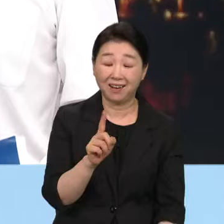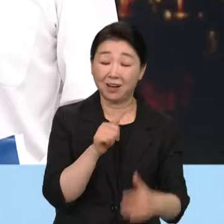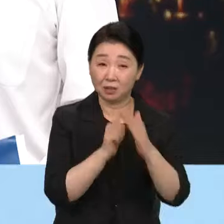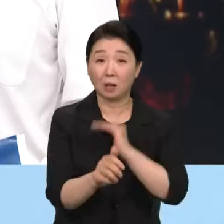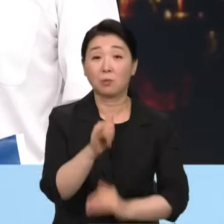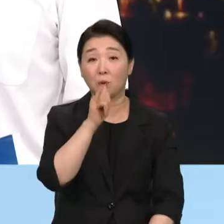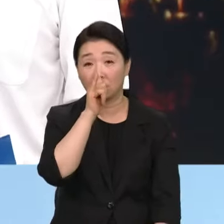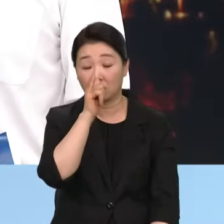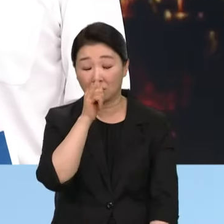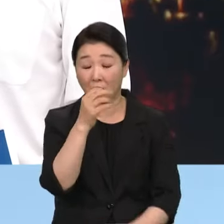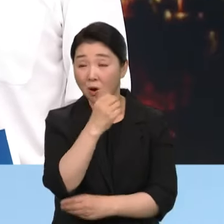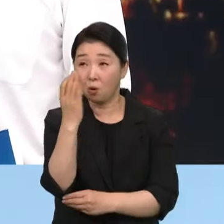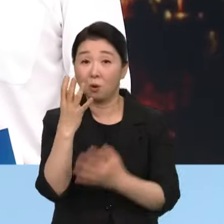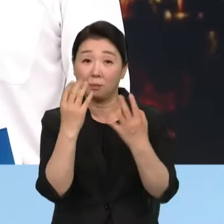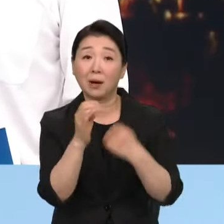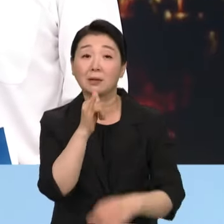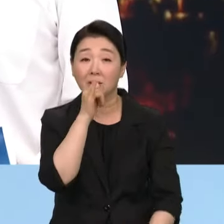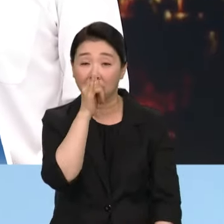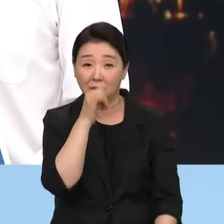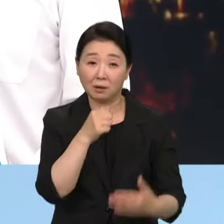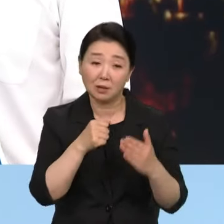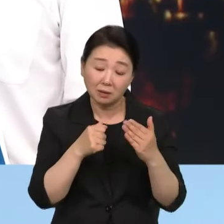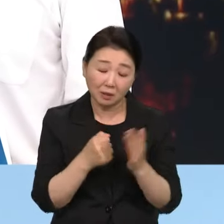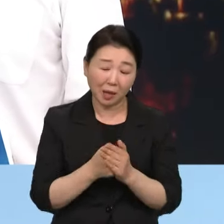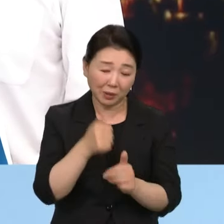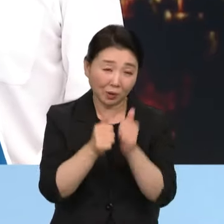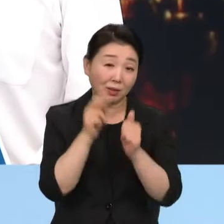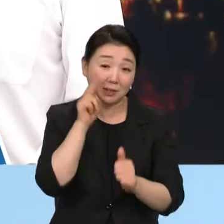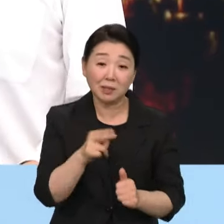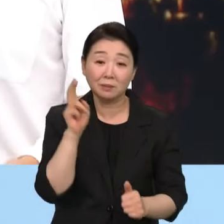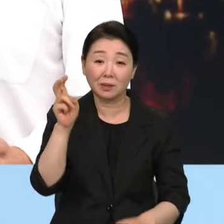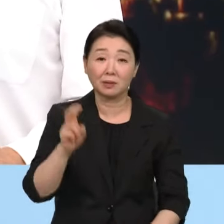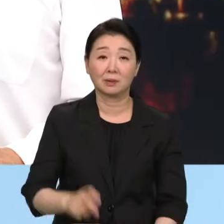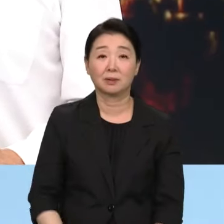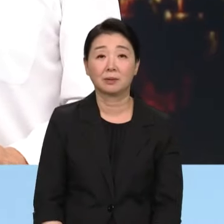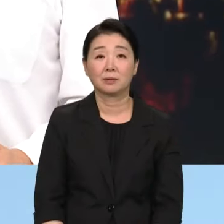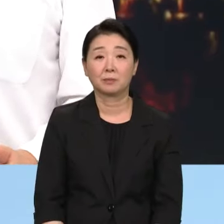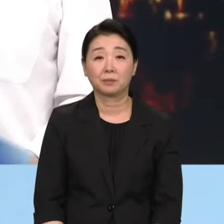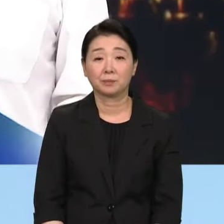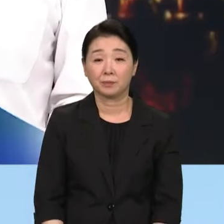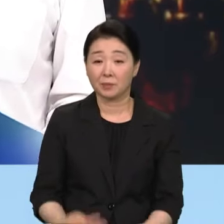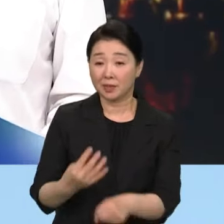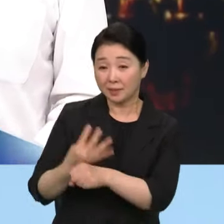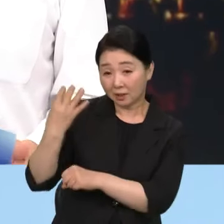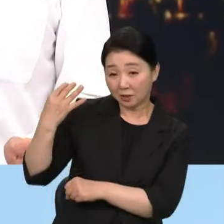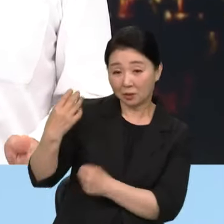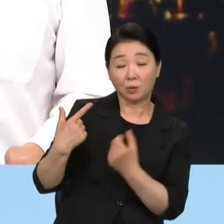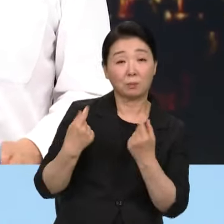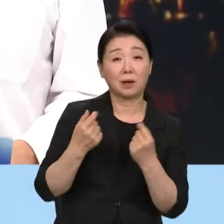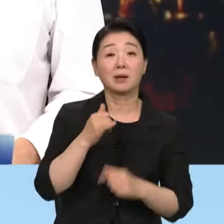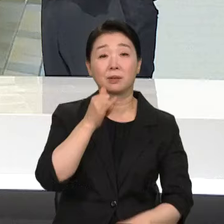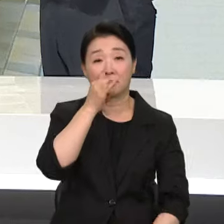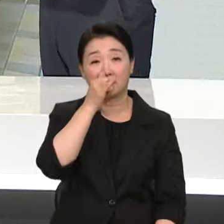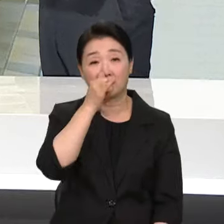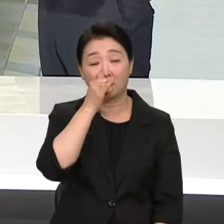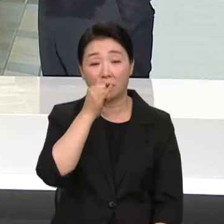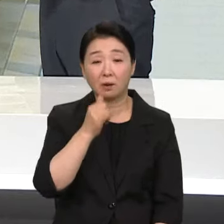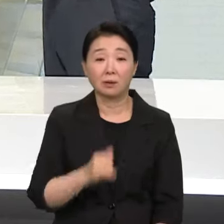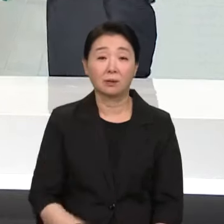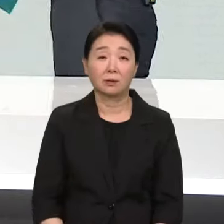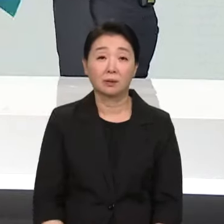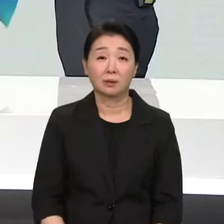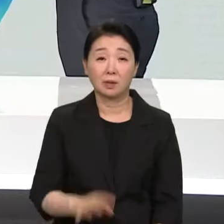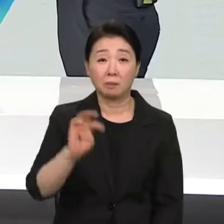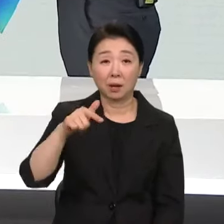있고 언론 보도도 많이 오려다 보니까는 이렇게 좀 경쟁이 치열하아요 그렇습니다 4년 전에도 비슷한 상황이 있었습니다 당시에 이제